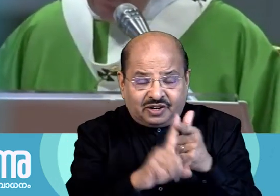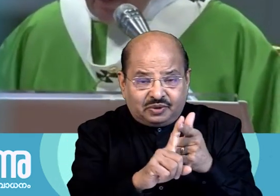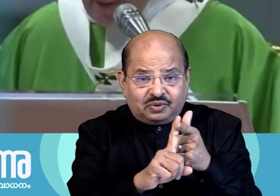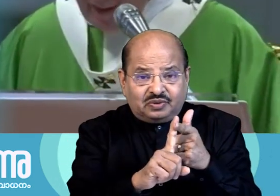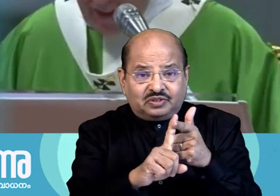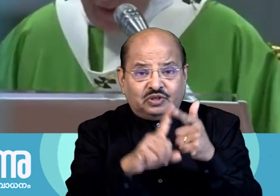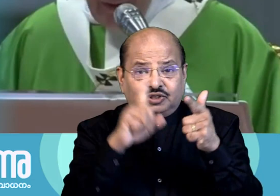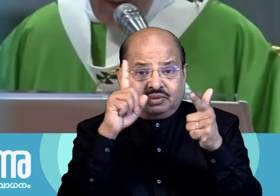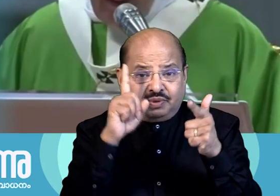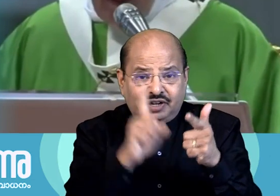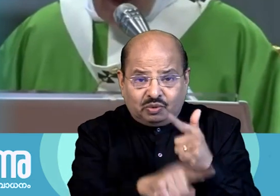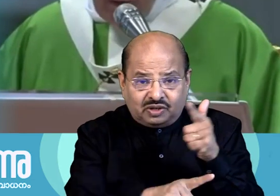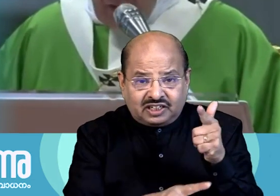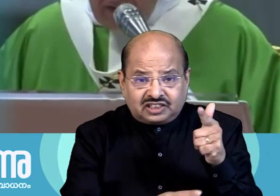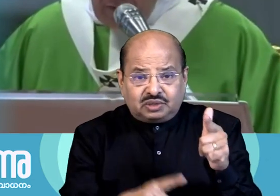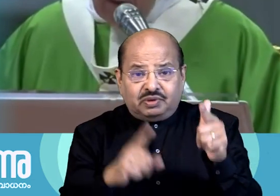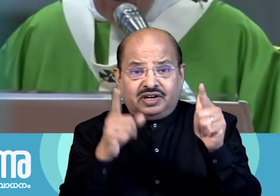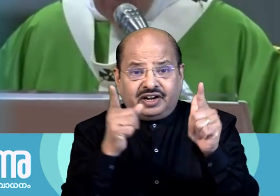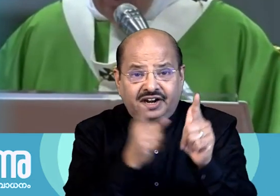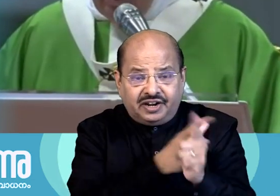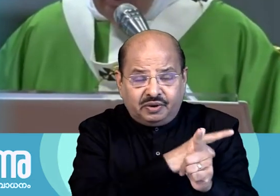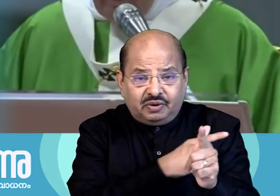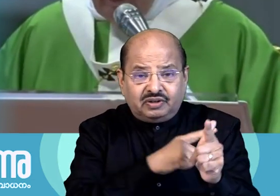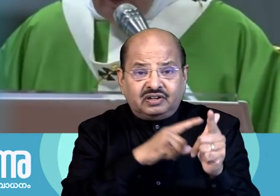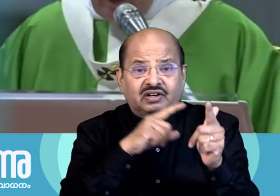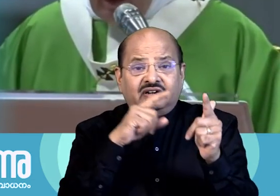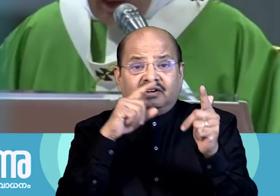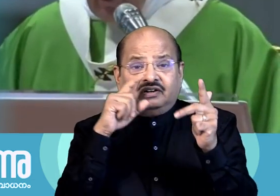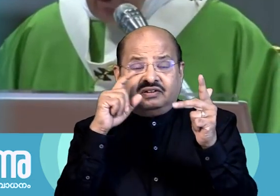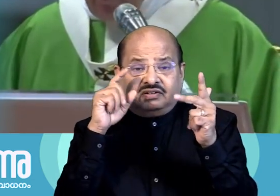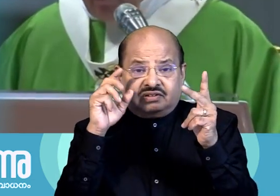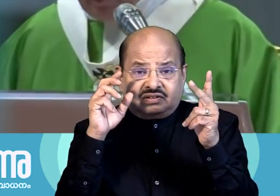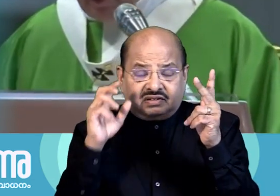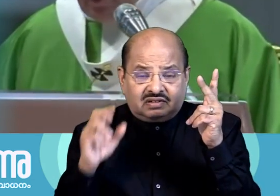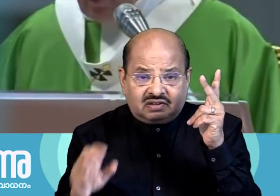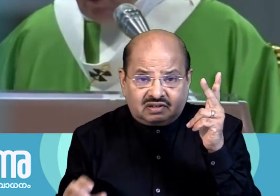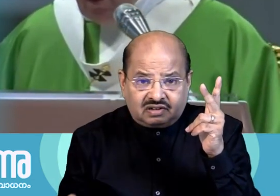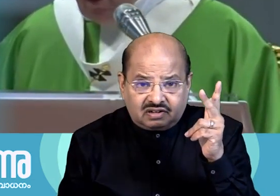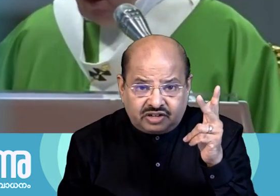നമ്മൾ കേട്ടു ജോസഫ് ഇൻ ദ ഓൾഡ് ടെസ്റ്റമെൻറ്റ്, ഗിഡിയോൻ,